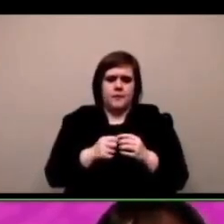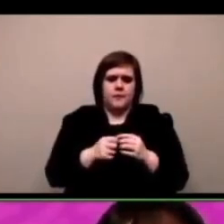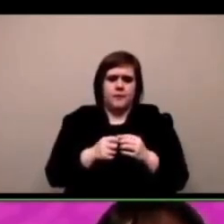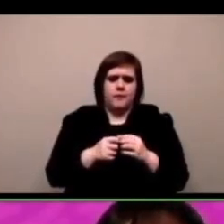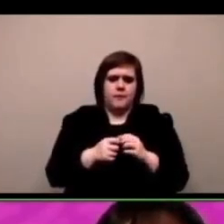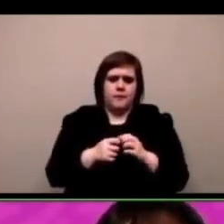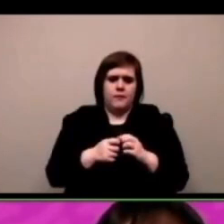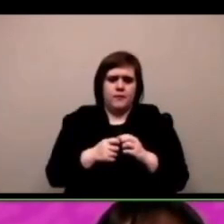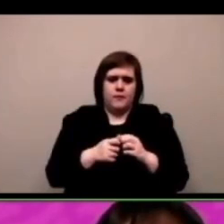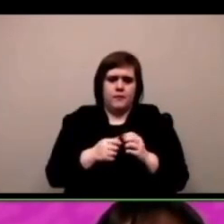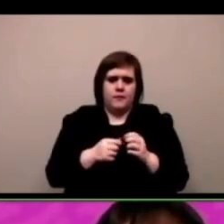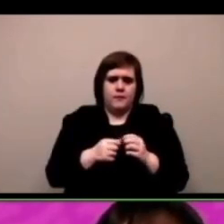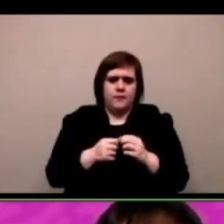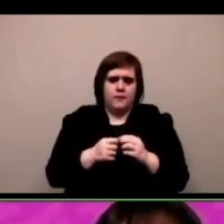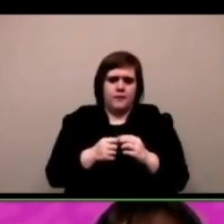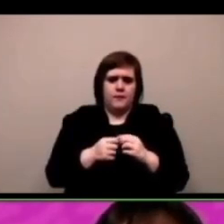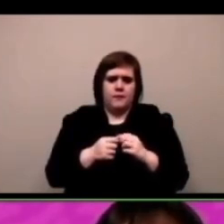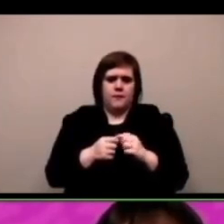ましょう